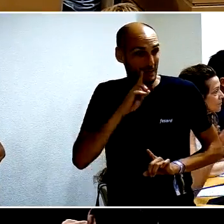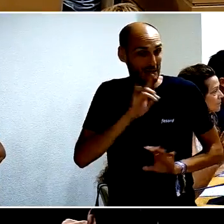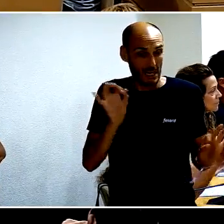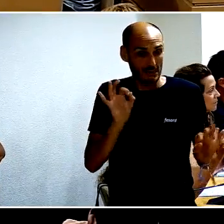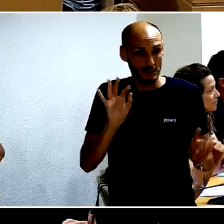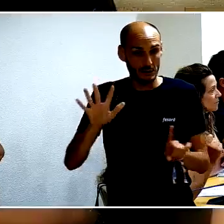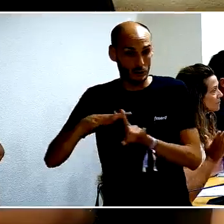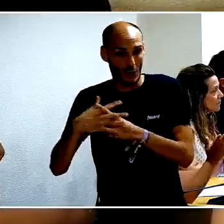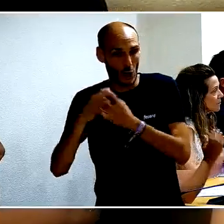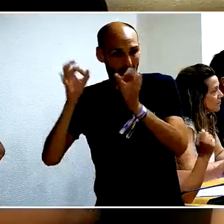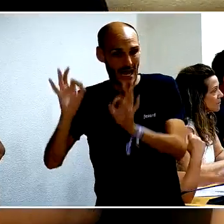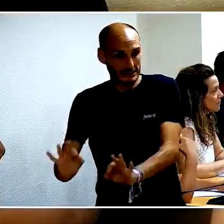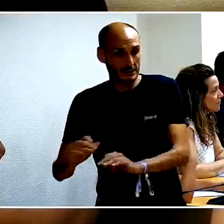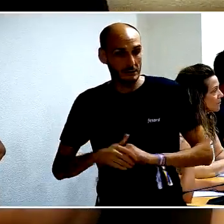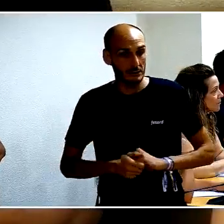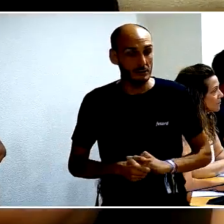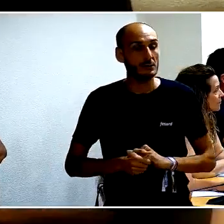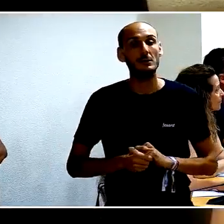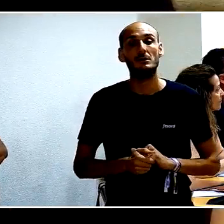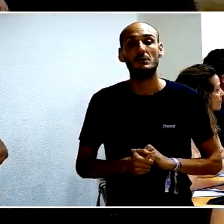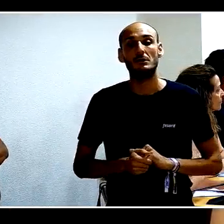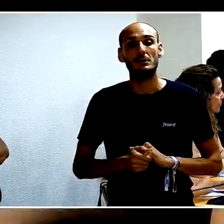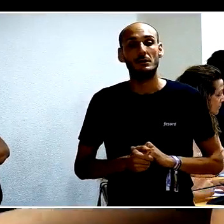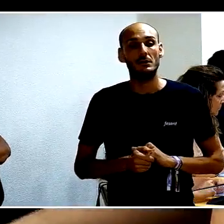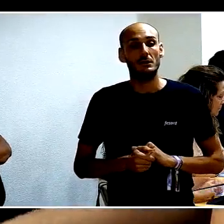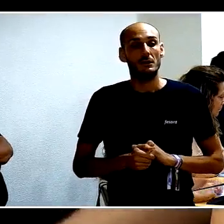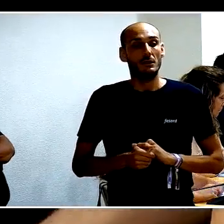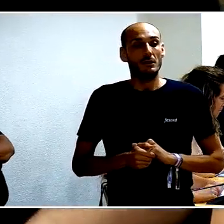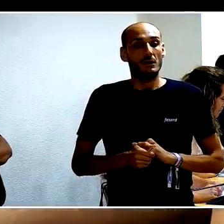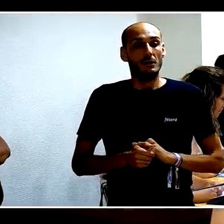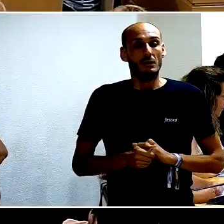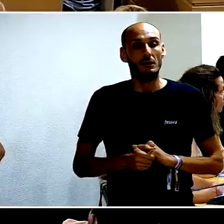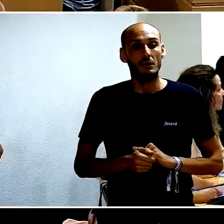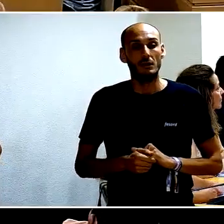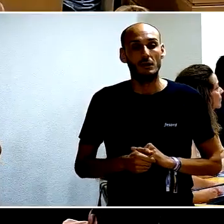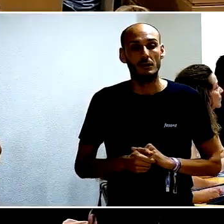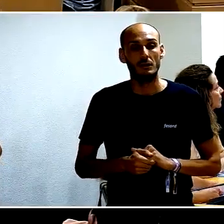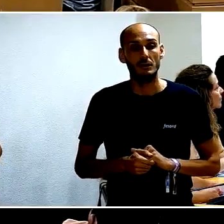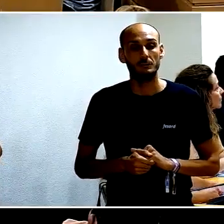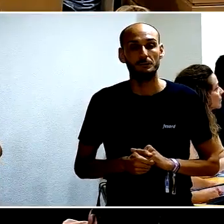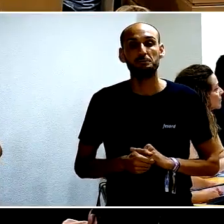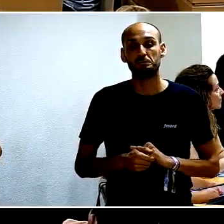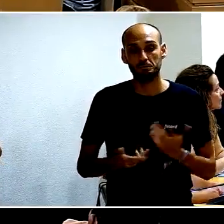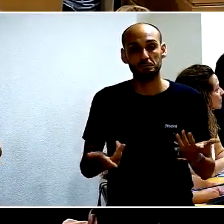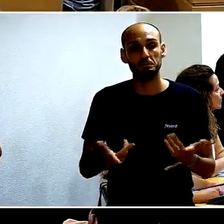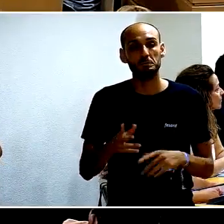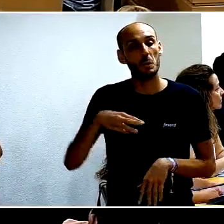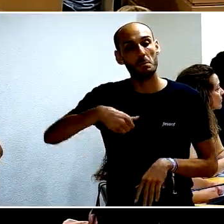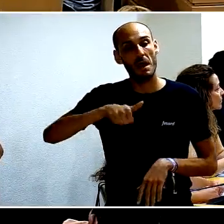favor dels bous al carrer. Vale, claro. Ja està. Crec que Guillem ho ha explicat perfectament. Maribel, Albalat?